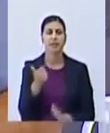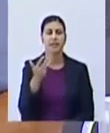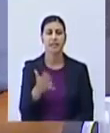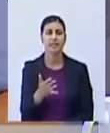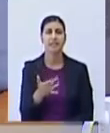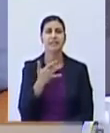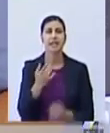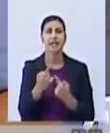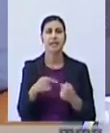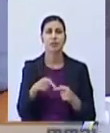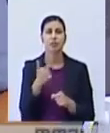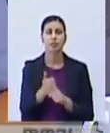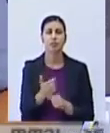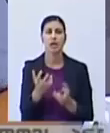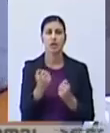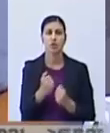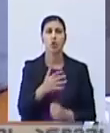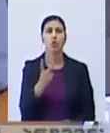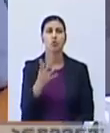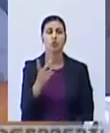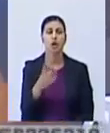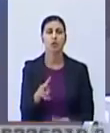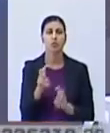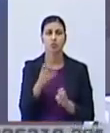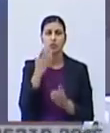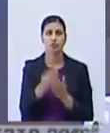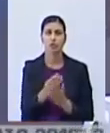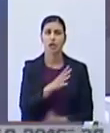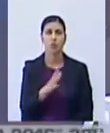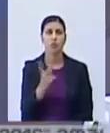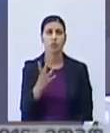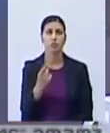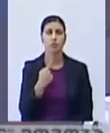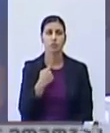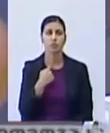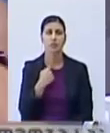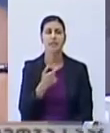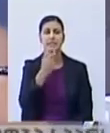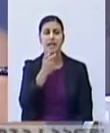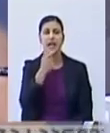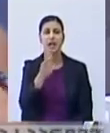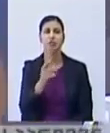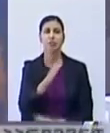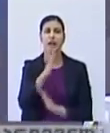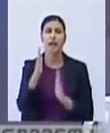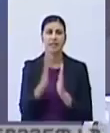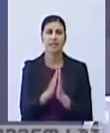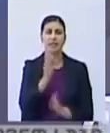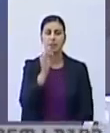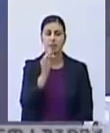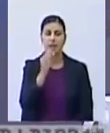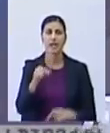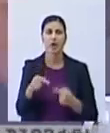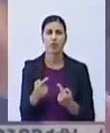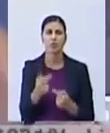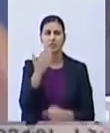საკრებულოს თავმჯდომარე რო აგერჩი აქ ჭირდებოდა უმრავლესობა, ანუ 25 მანდატი. ჩვენ არ ქონდა 25 ხმა. სააკაშვილმა გაერთიანა, მე ეკიდან იქ